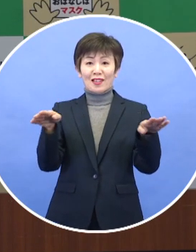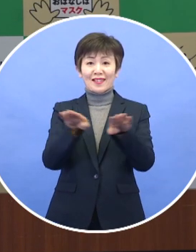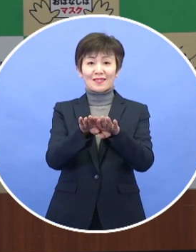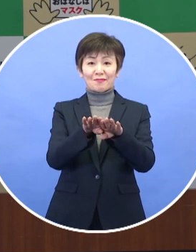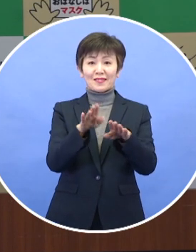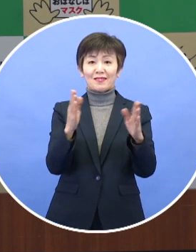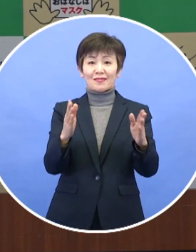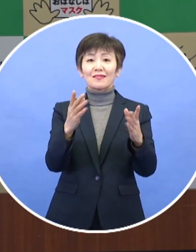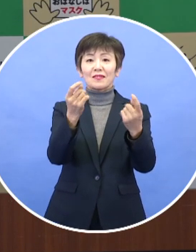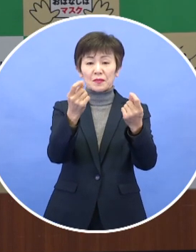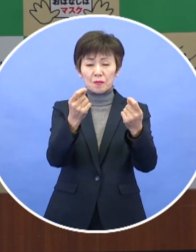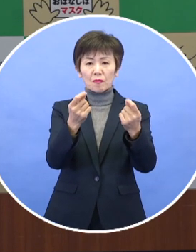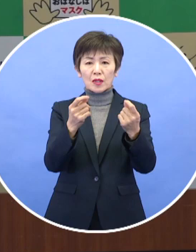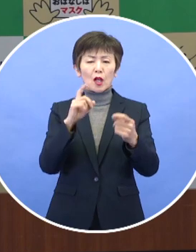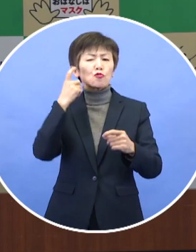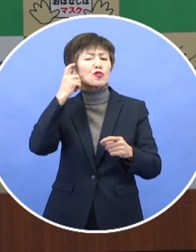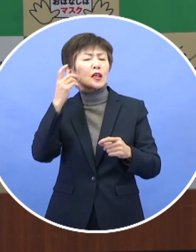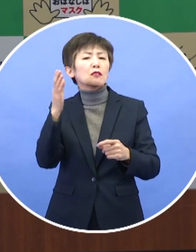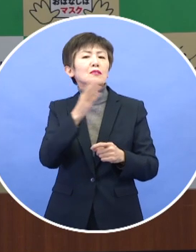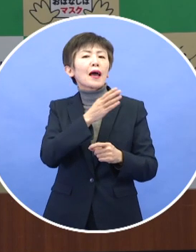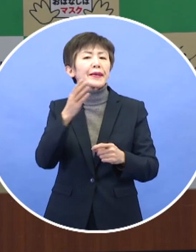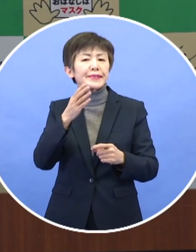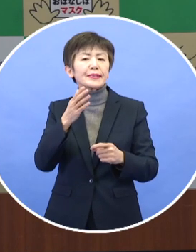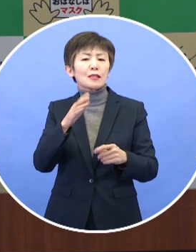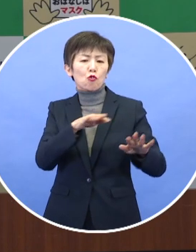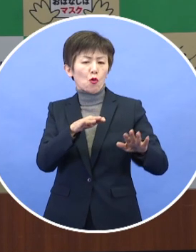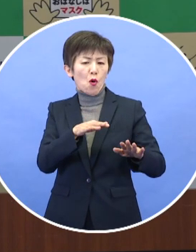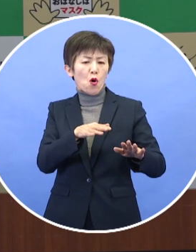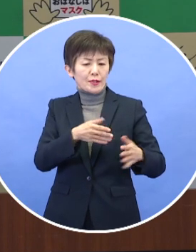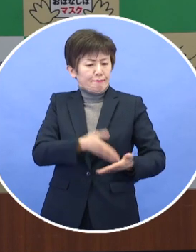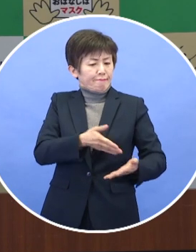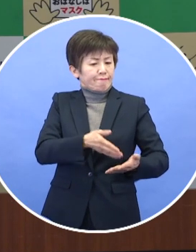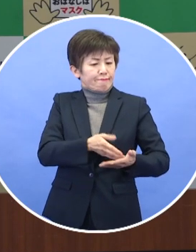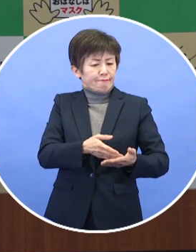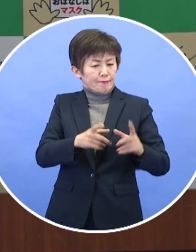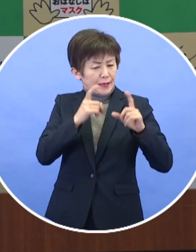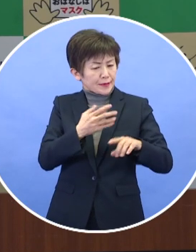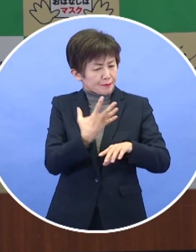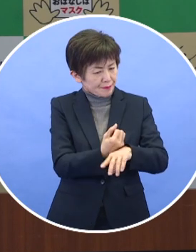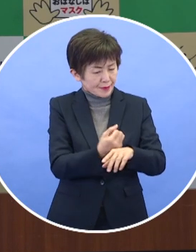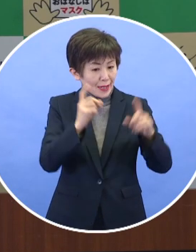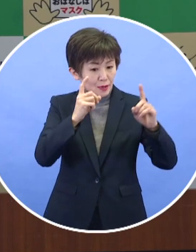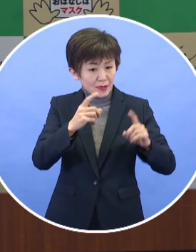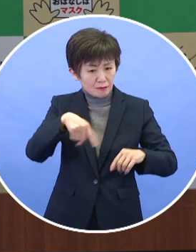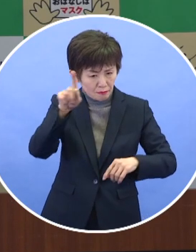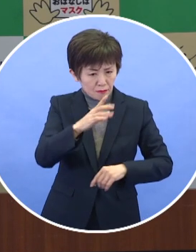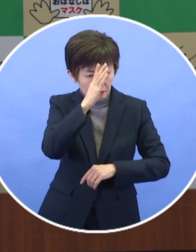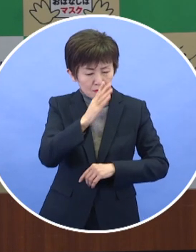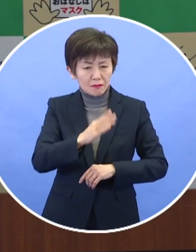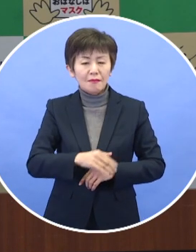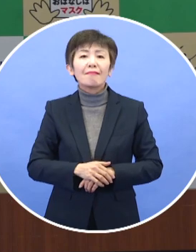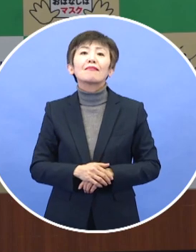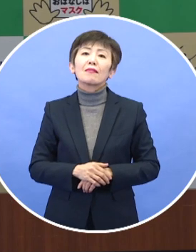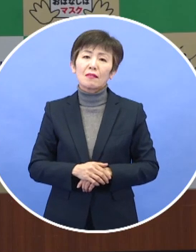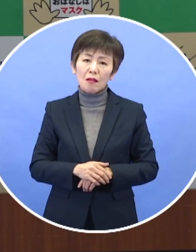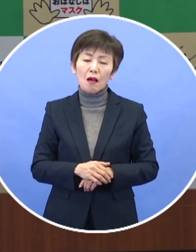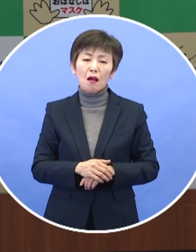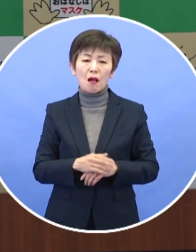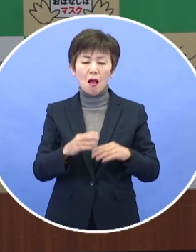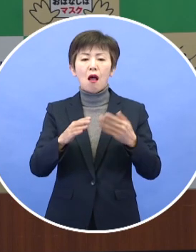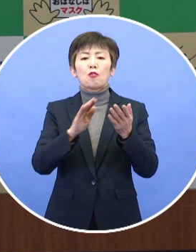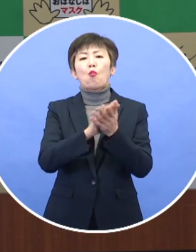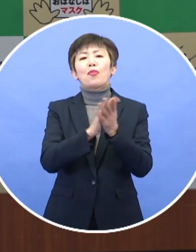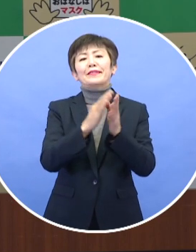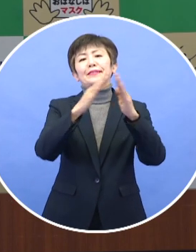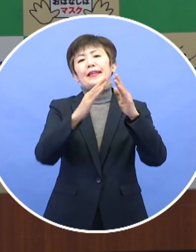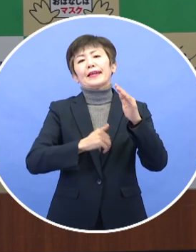とうるさいかなっていうぐらいですね、お子さんたちにちゃんとマスクして遊びなさい、友達の部屋行ってもそうよ、ご飯だけじゃなく